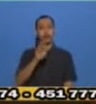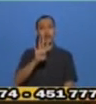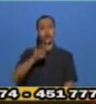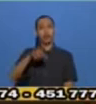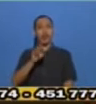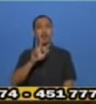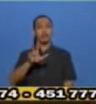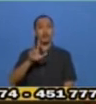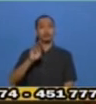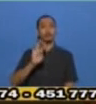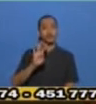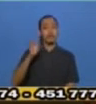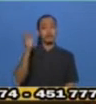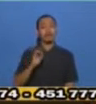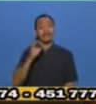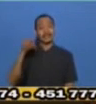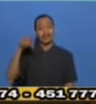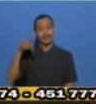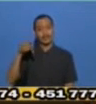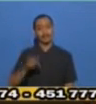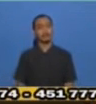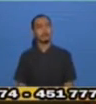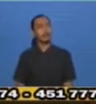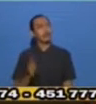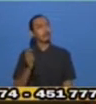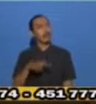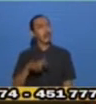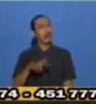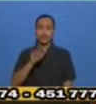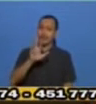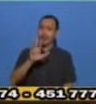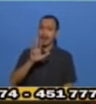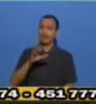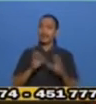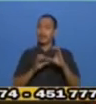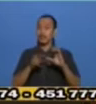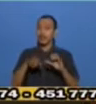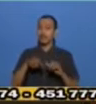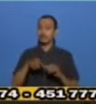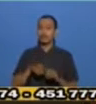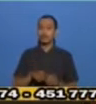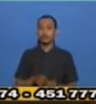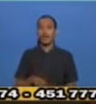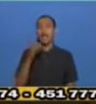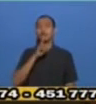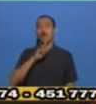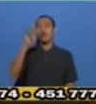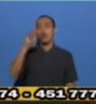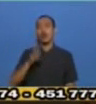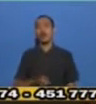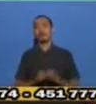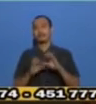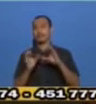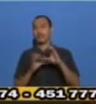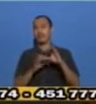64,84% di sekarang tanggal 9 ini insya Allah kira-kira nanti akhir September bisa gitu ya. Sudah masuk